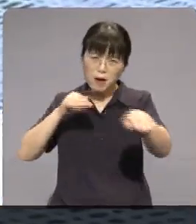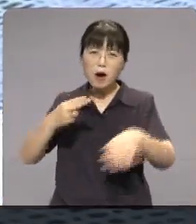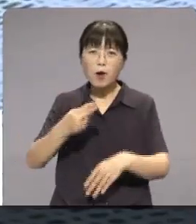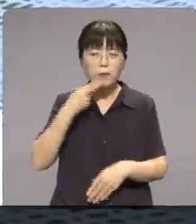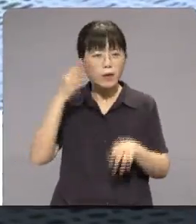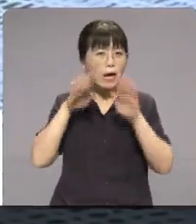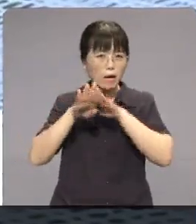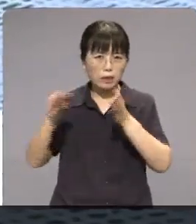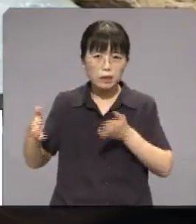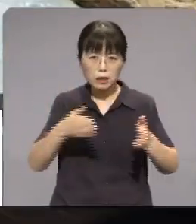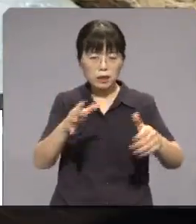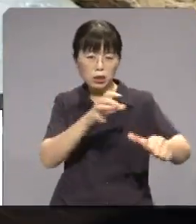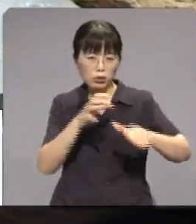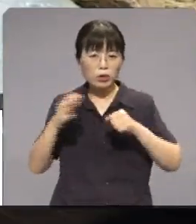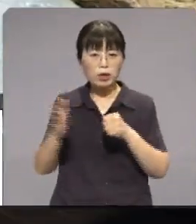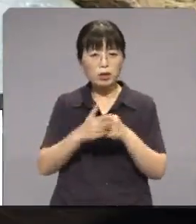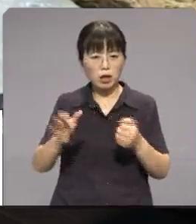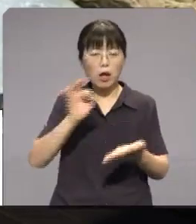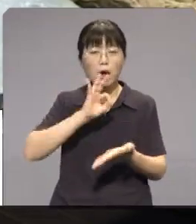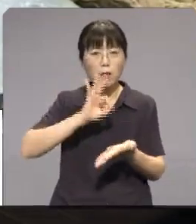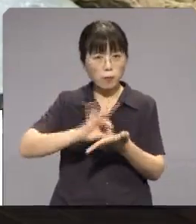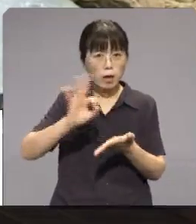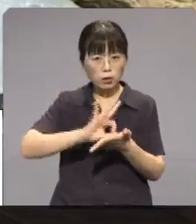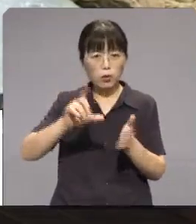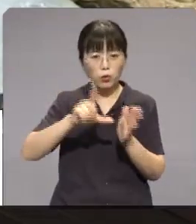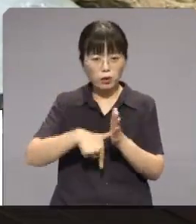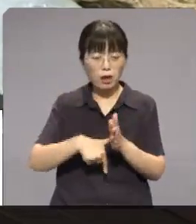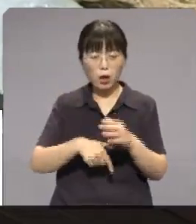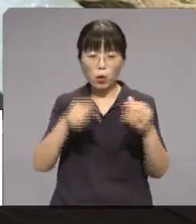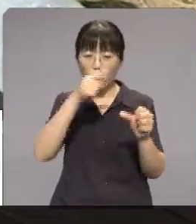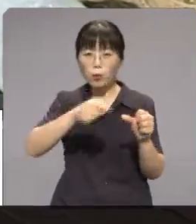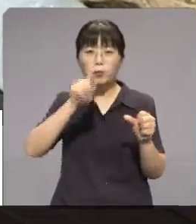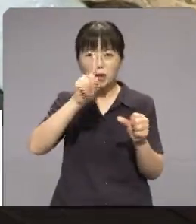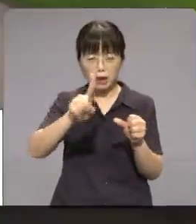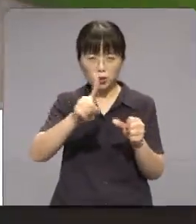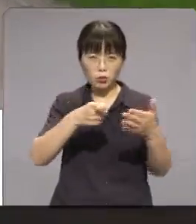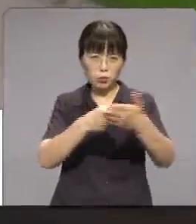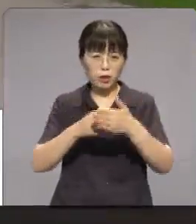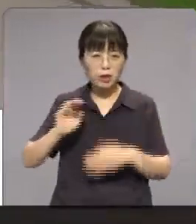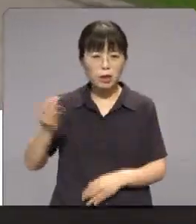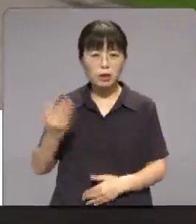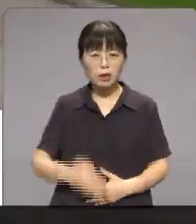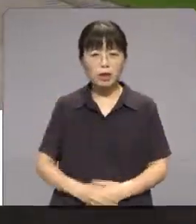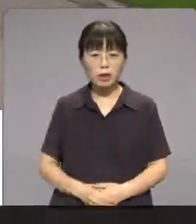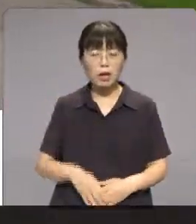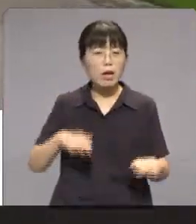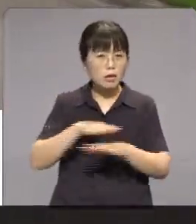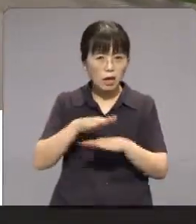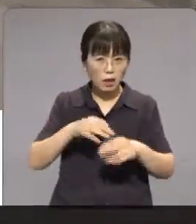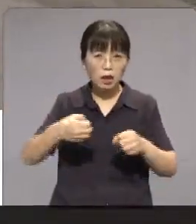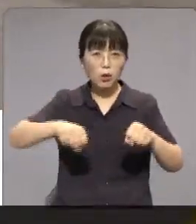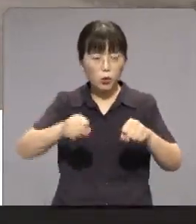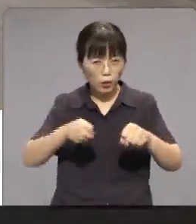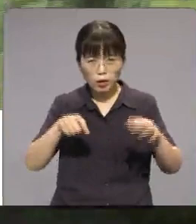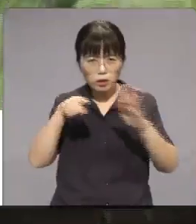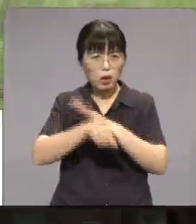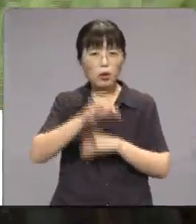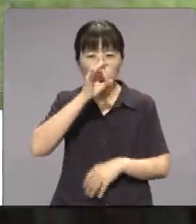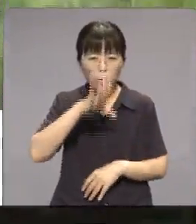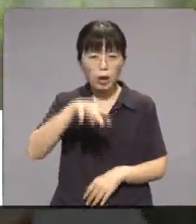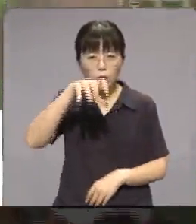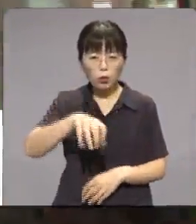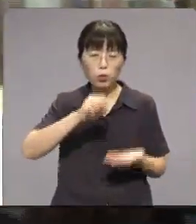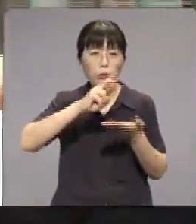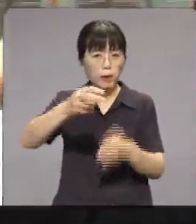없는 하늘길을 이용하다 보니 배송 시간은 육상의 5분의 1 수준으로 짧습니다. 차량이나 오토바이가 진입할 수 없는